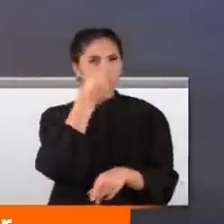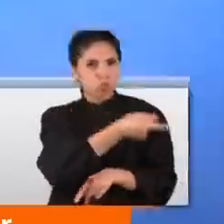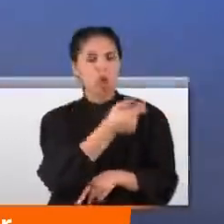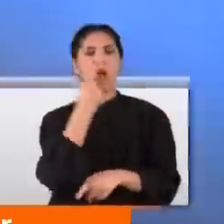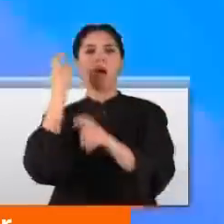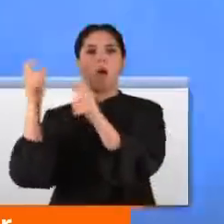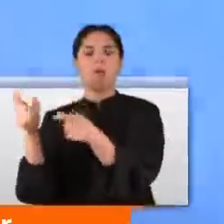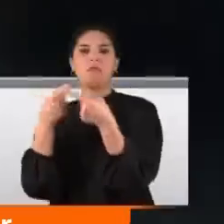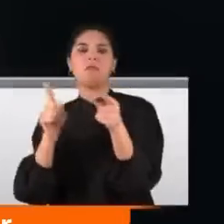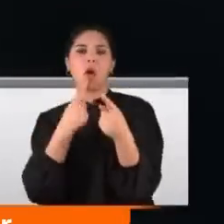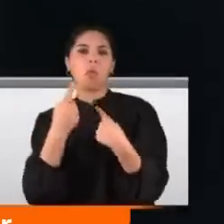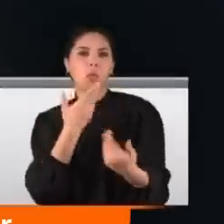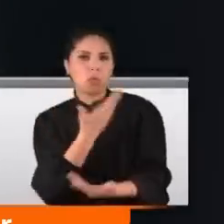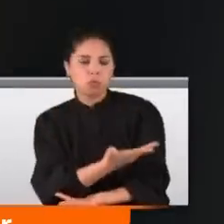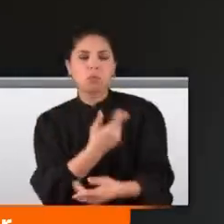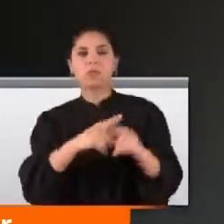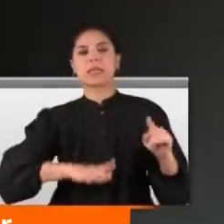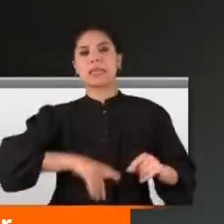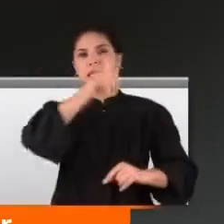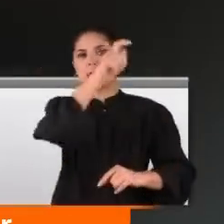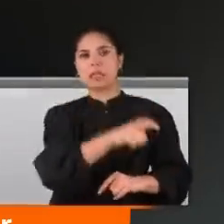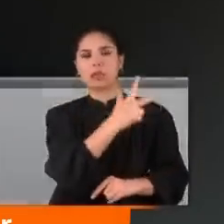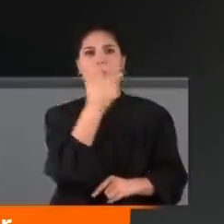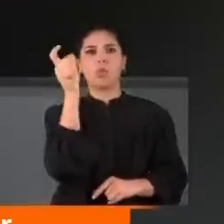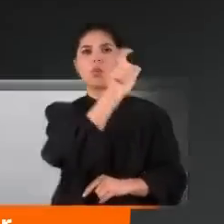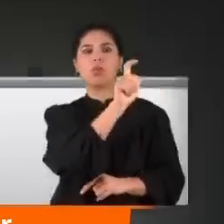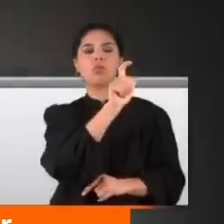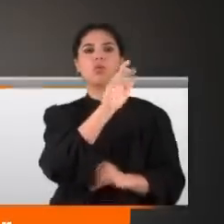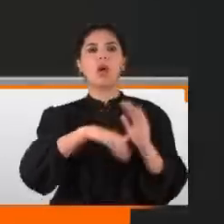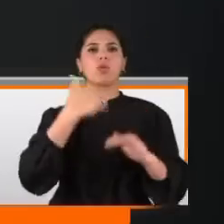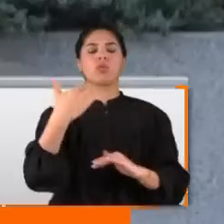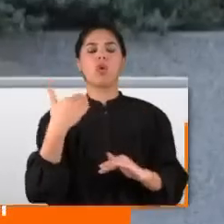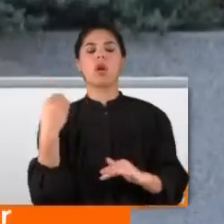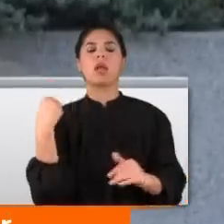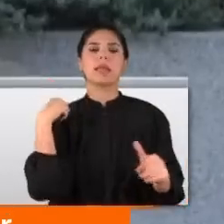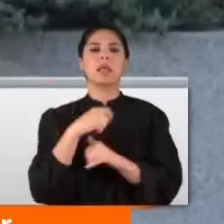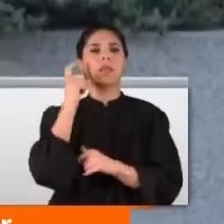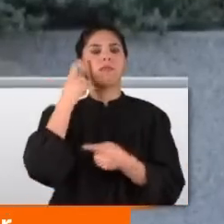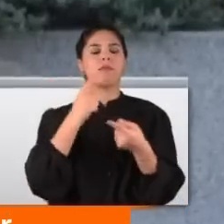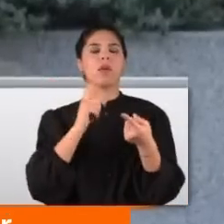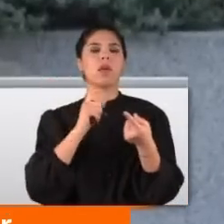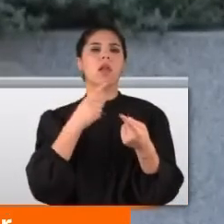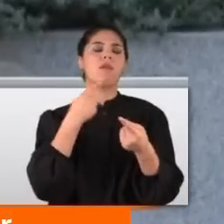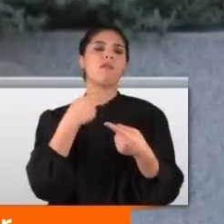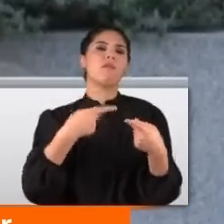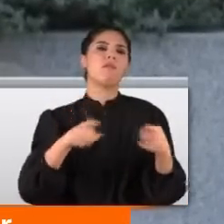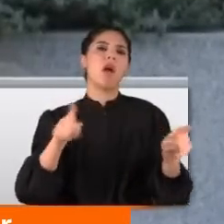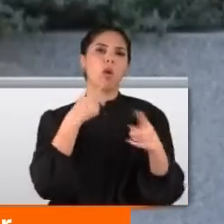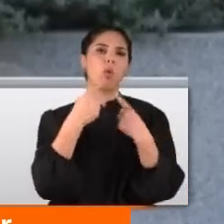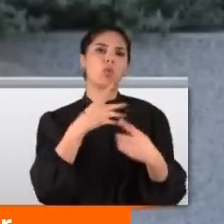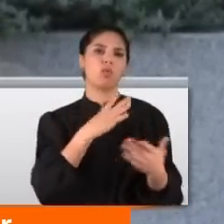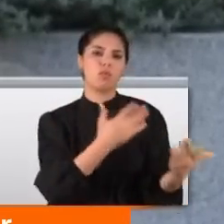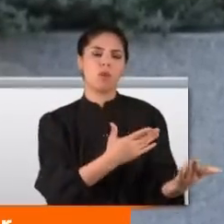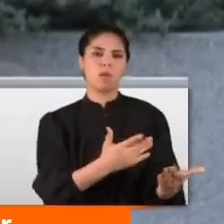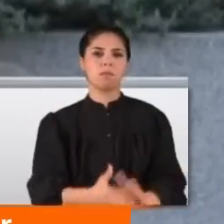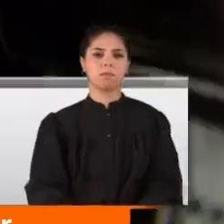Ankara'da bu açıklamayı yaptı. Kemal Kılıçdaroğlu 3 ay arayla yine kendiyle çelişti. Sevgili gençler, sizin